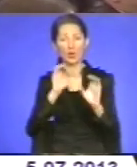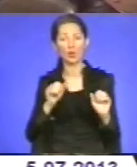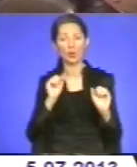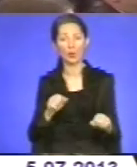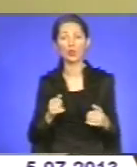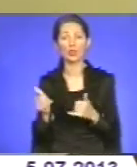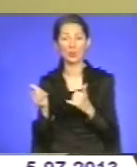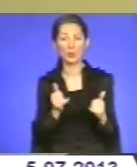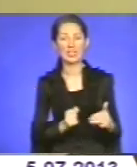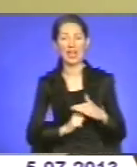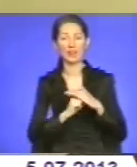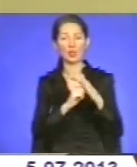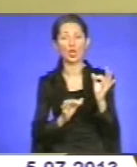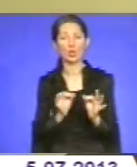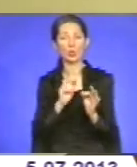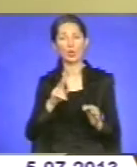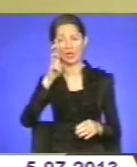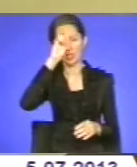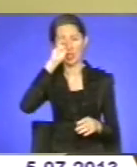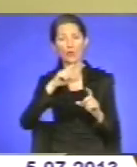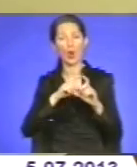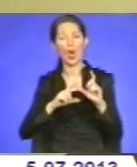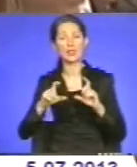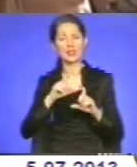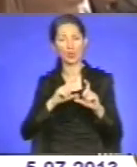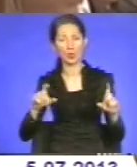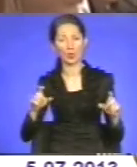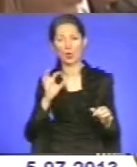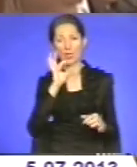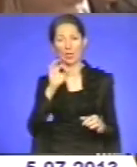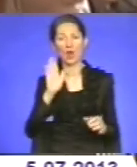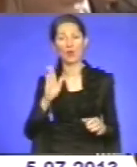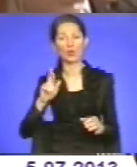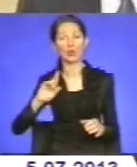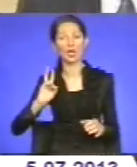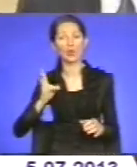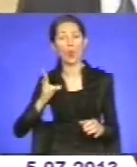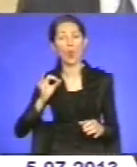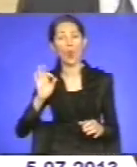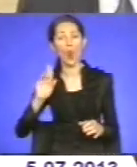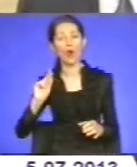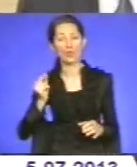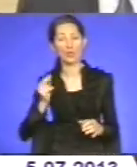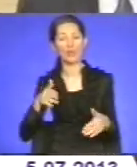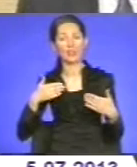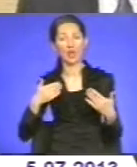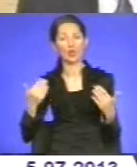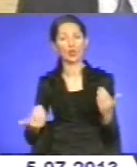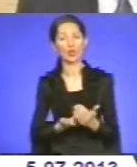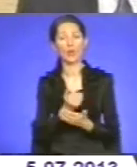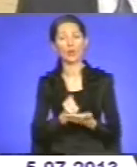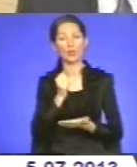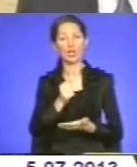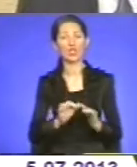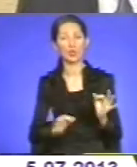як державного інституту. На цьому наголосив Віктор Янукович, вітаючи новопризначених суддів. Ви повинні стати прикладом служіння